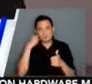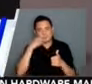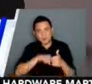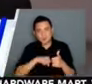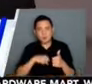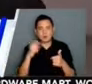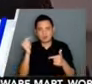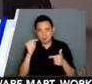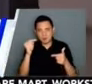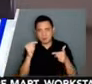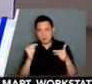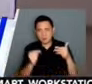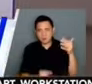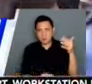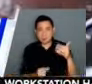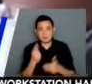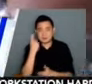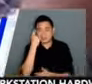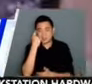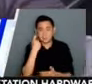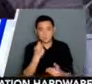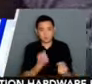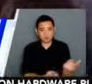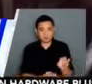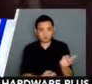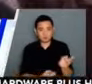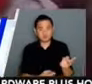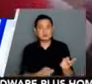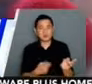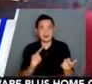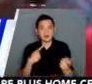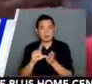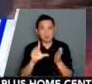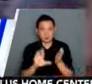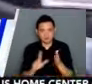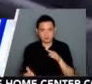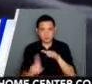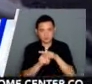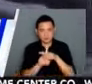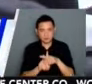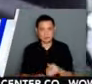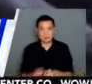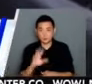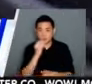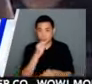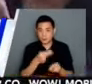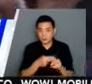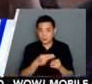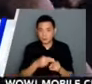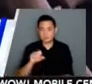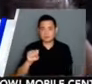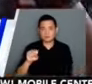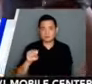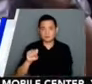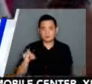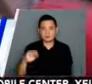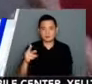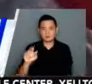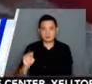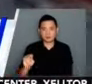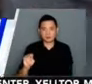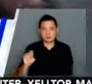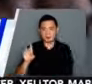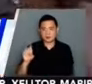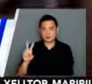din sa NBI ang dalawang abogado ni Cassandra Ong at si Attorney Stephen David para sa kanyang kliyente na si